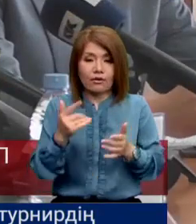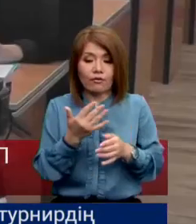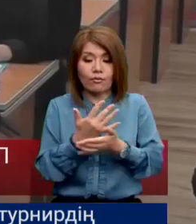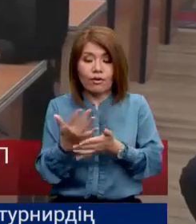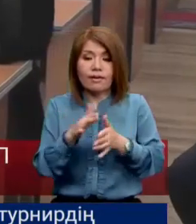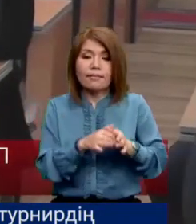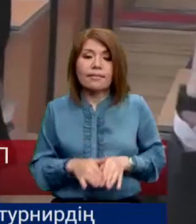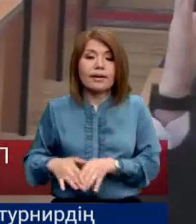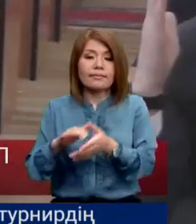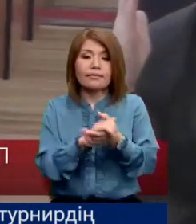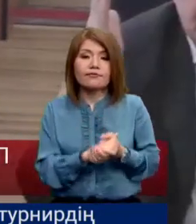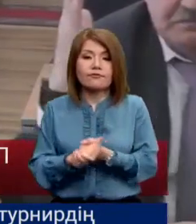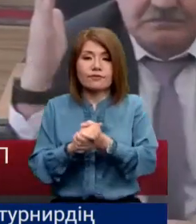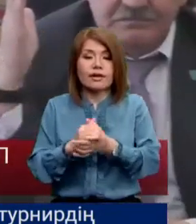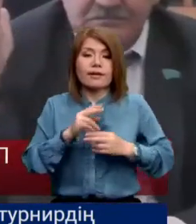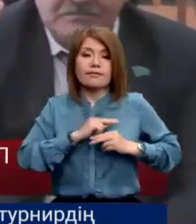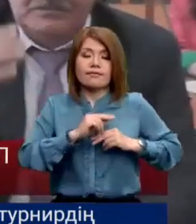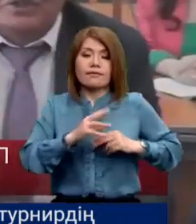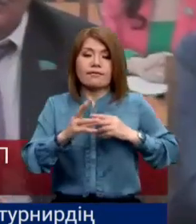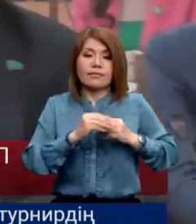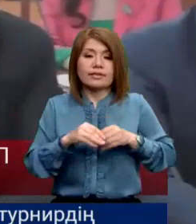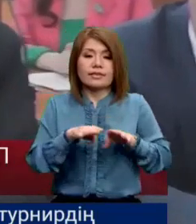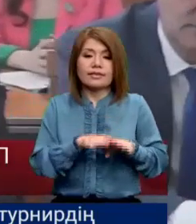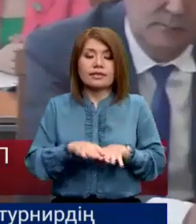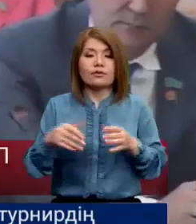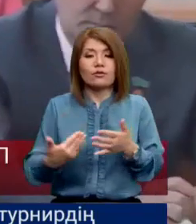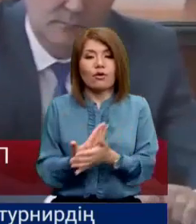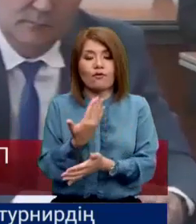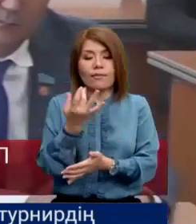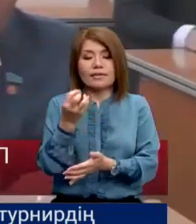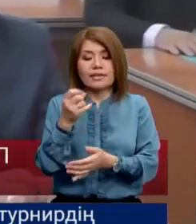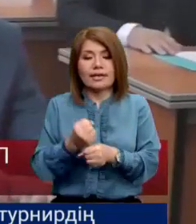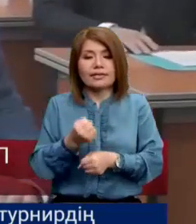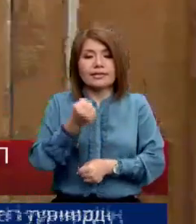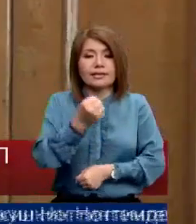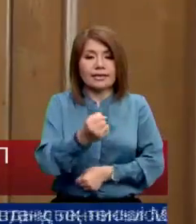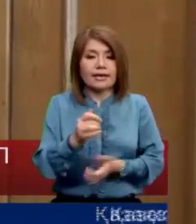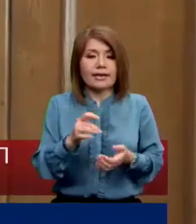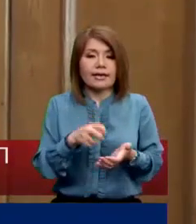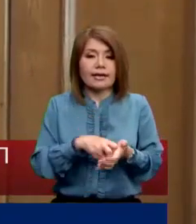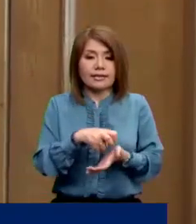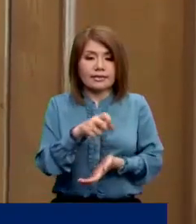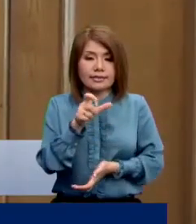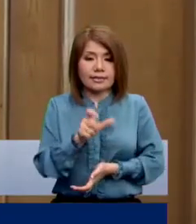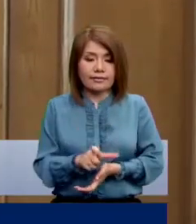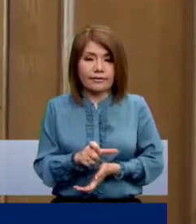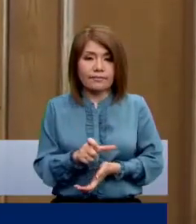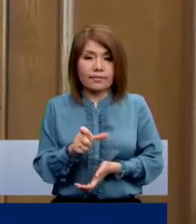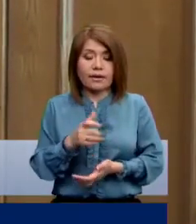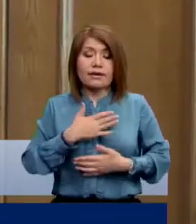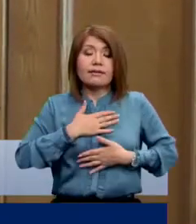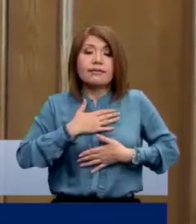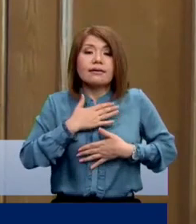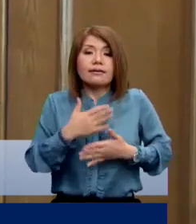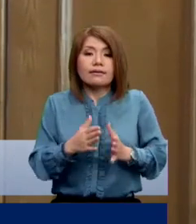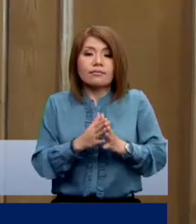мен бірлікте ынтымақтаса жұмыс істесек болғаны деді жаңадан сайланған мәслихат хатшысы. Ең бастысы айтайын дегенім көп рахмет